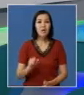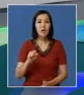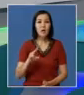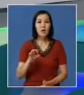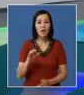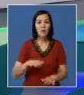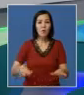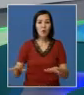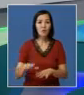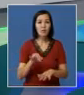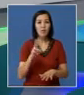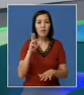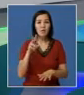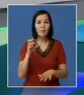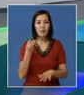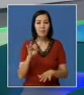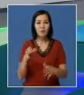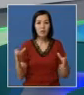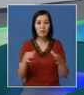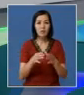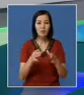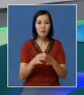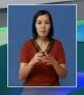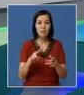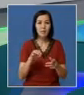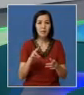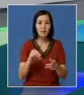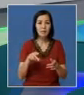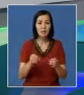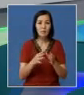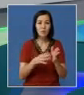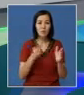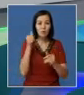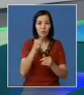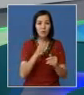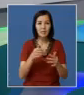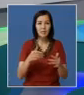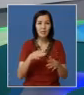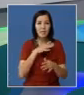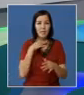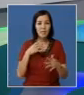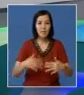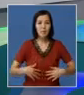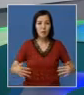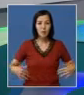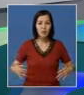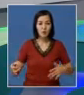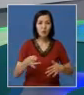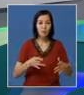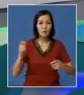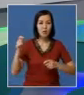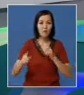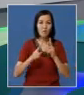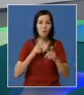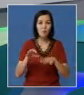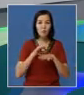Алакөл ауданында арқарлы майбүйрек серіктестігінің ұйымдастыруымен Лепсі 2019 атты етті мал шаруашылығының республикалық форумы